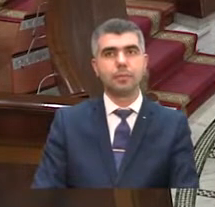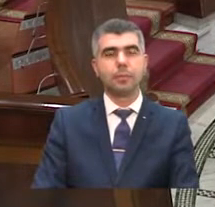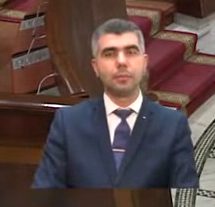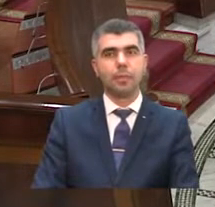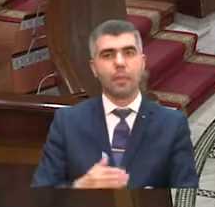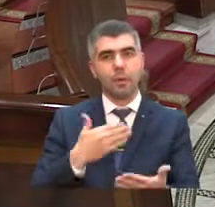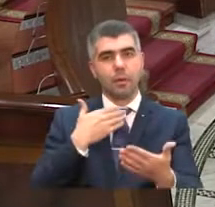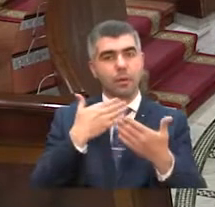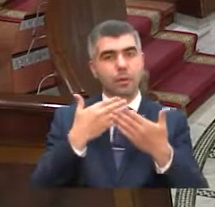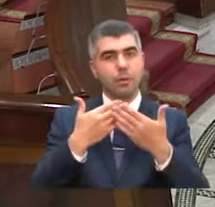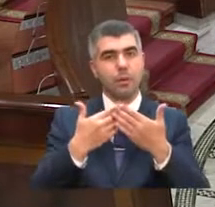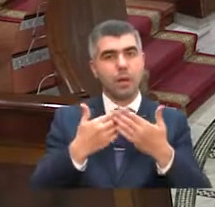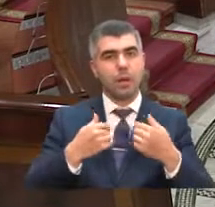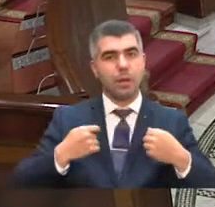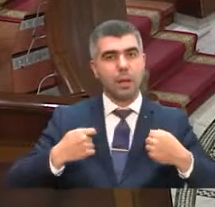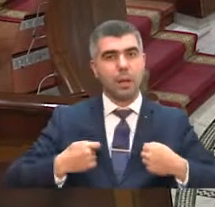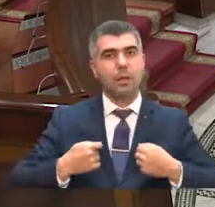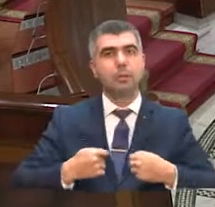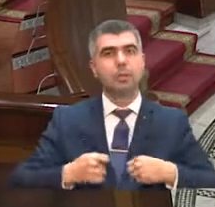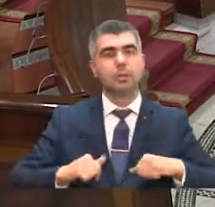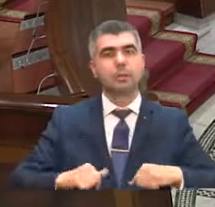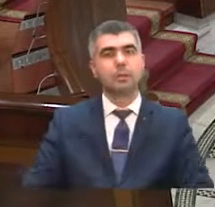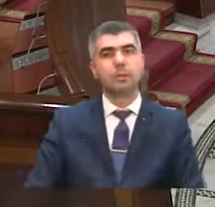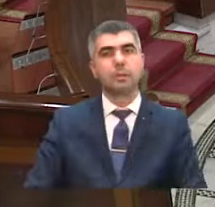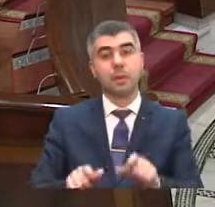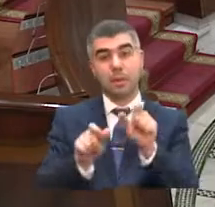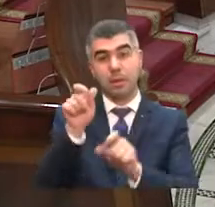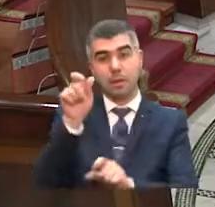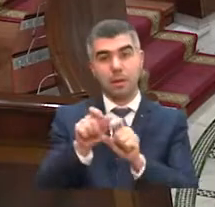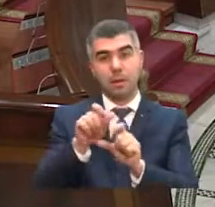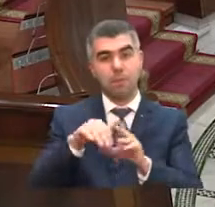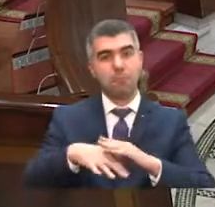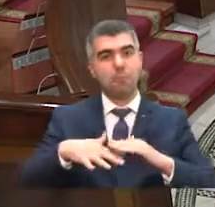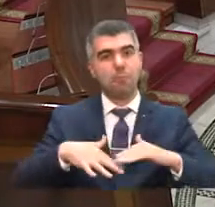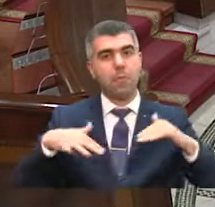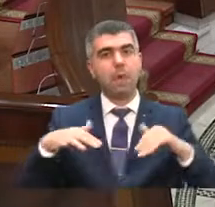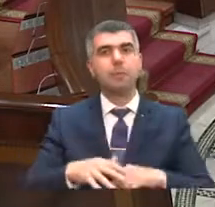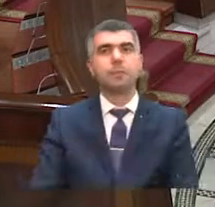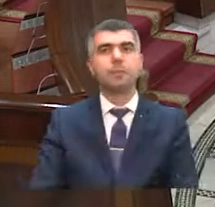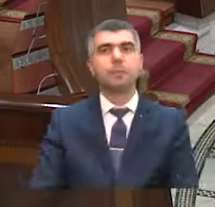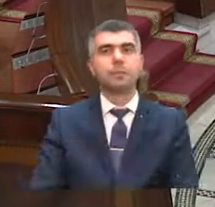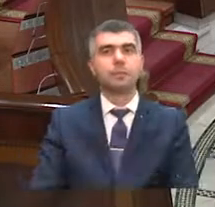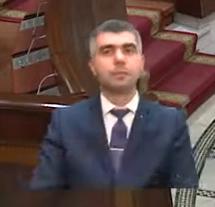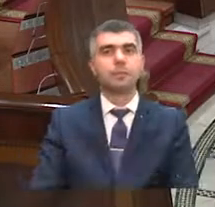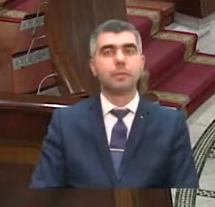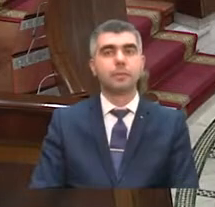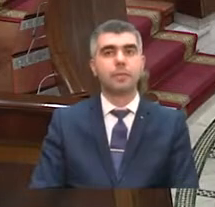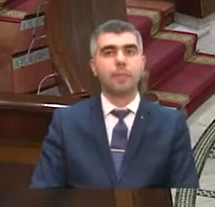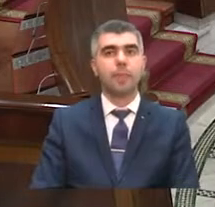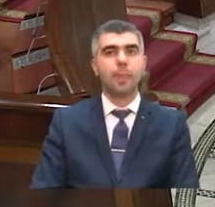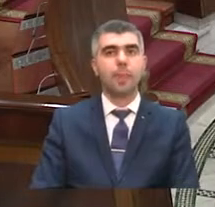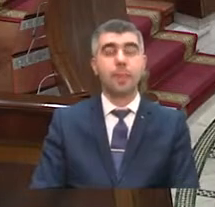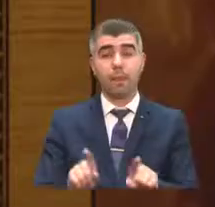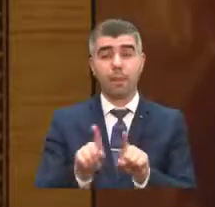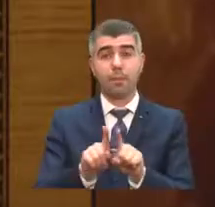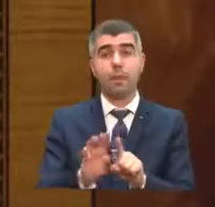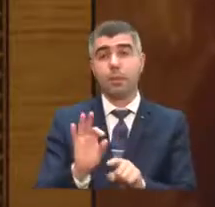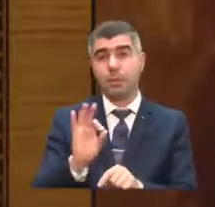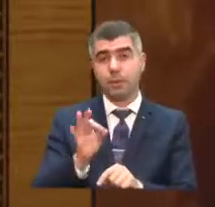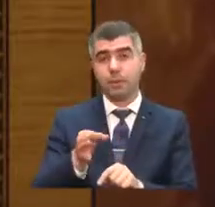شكرا سيدة الرئيسة، شكرا سيدة السادة النواب المحترمين. طبعا لا شك أن الجائحة